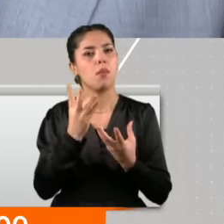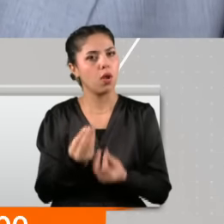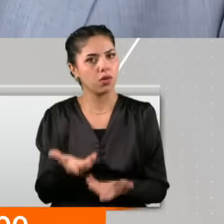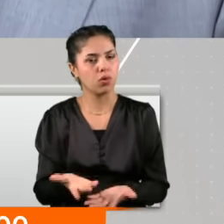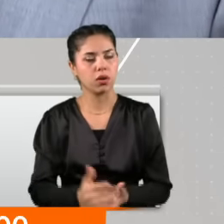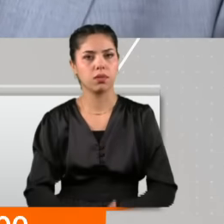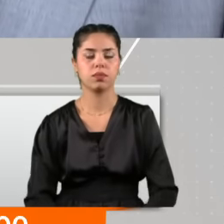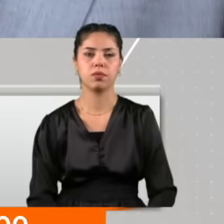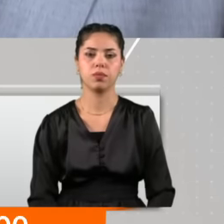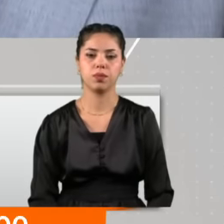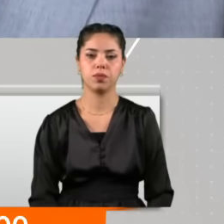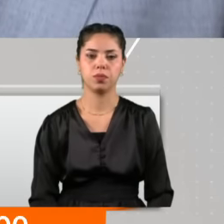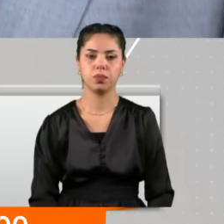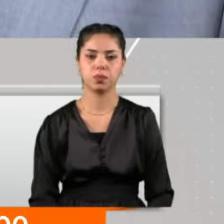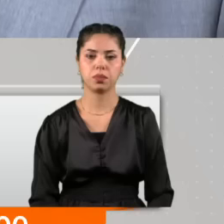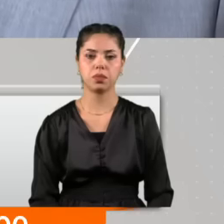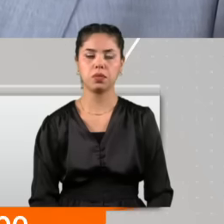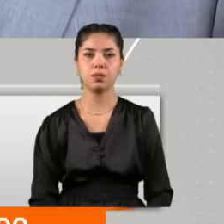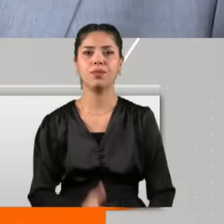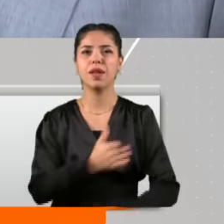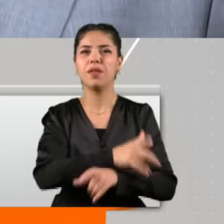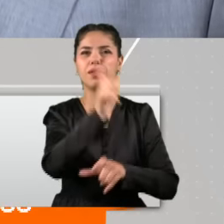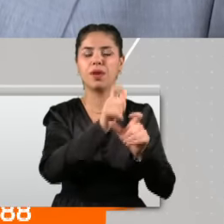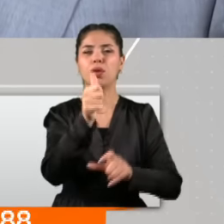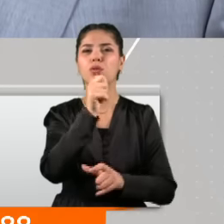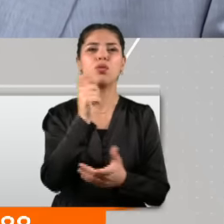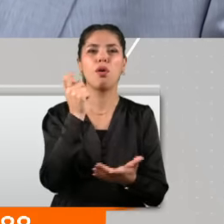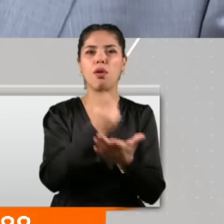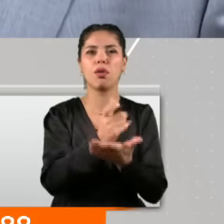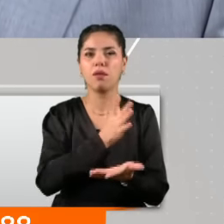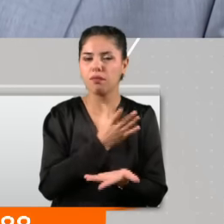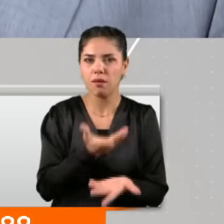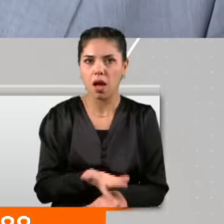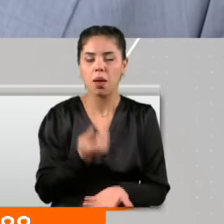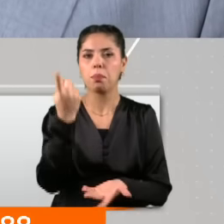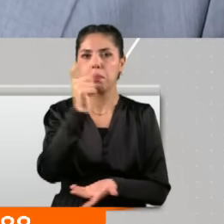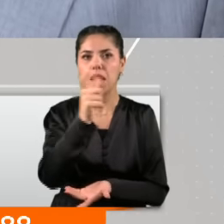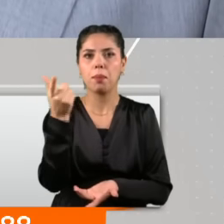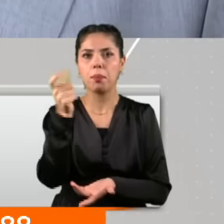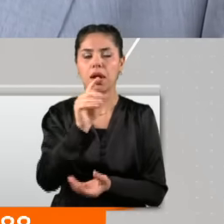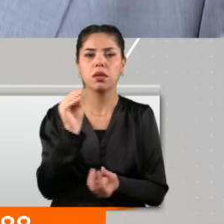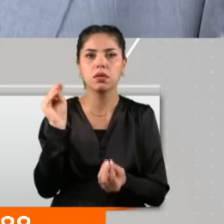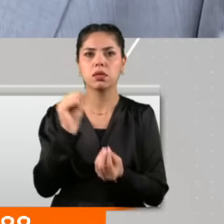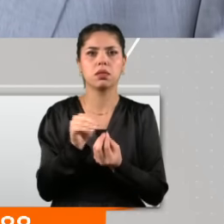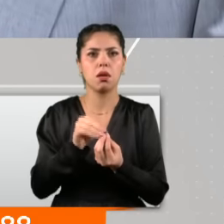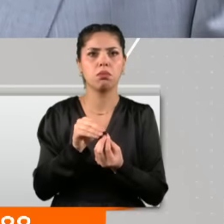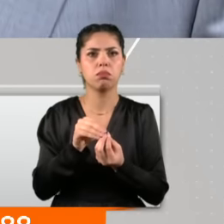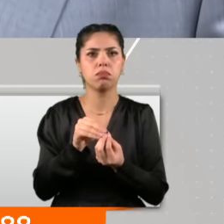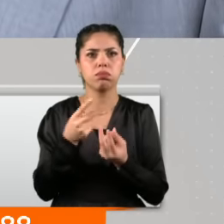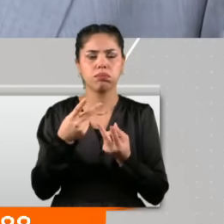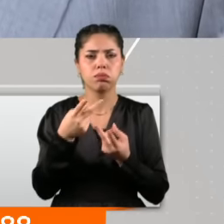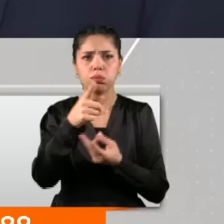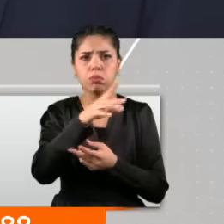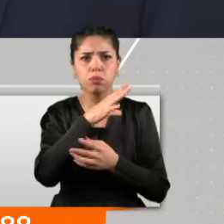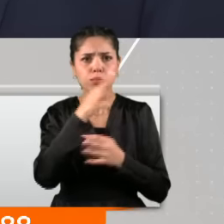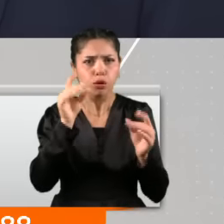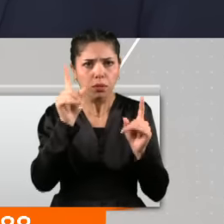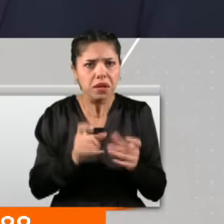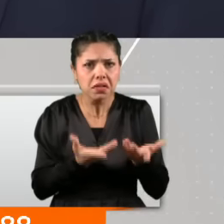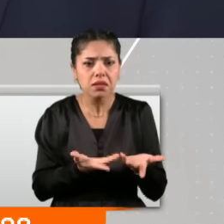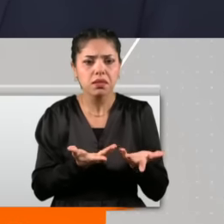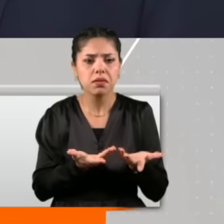Vatandaş suyun faturasını ödeyecek olan mükellef acaba her ay ücretini arttırabilecek mi? Var mı böyle bir imkan?